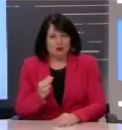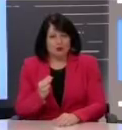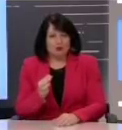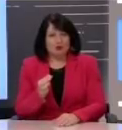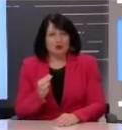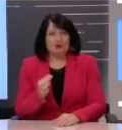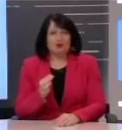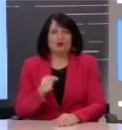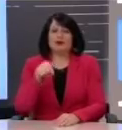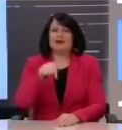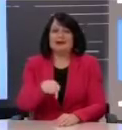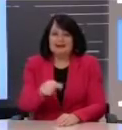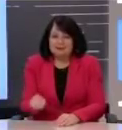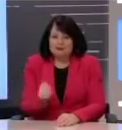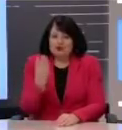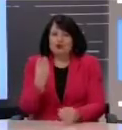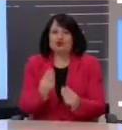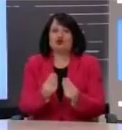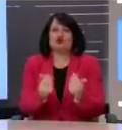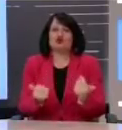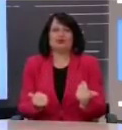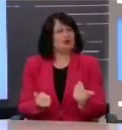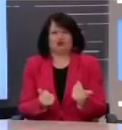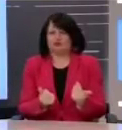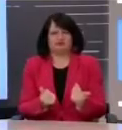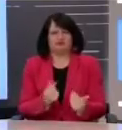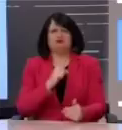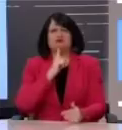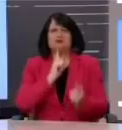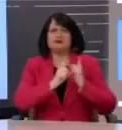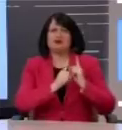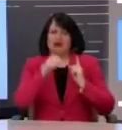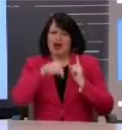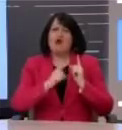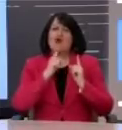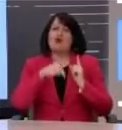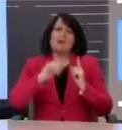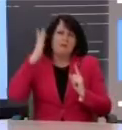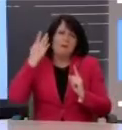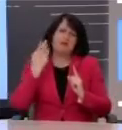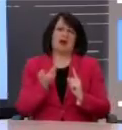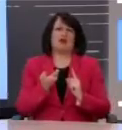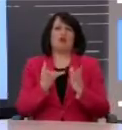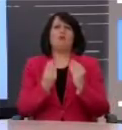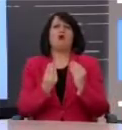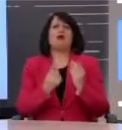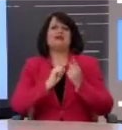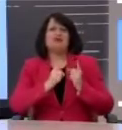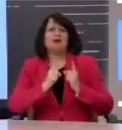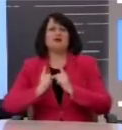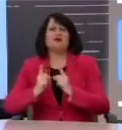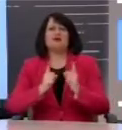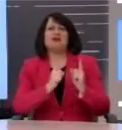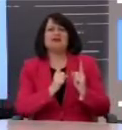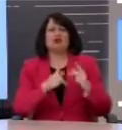Αυτή δεν είναι μια καινούργια πρακτική. Έχει συμβεί στο παρελθόν, σε ανάλογη συμφωνία. Σε πολλές συμφωνίες ανάμεσα, όταν έχουμε